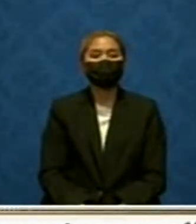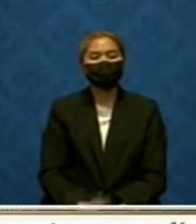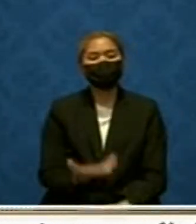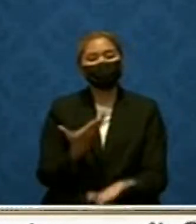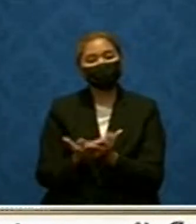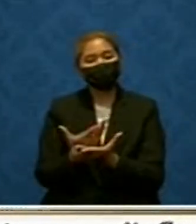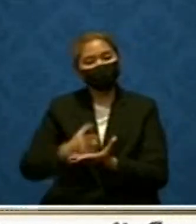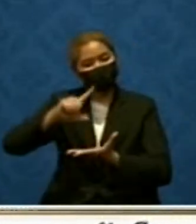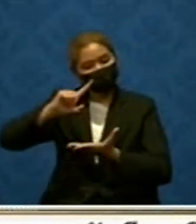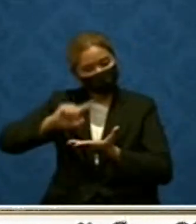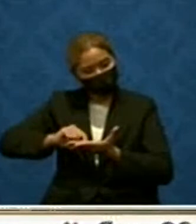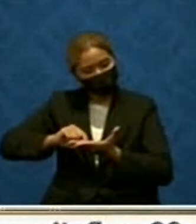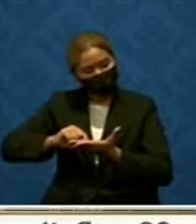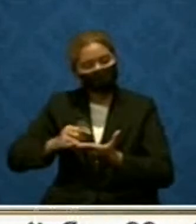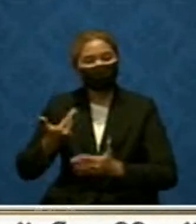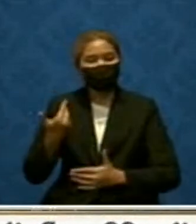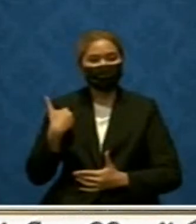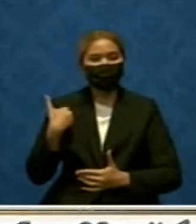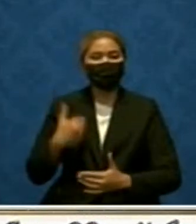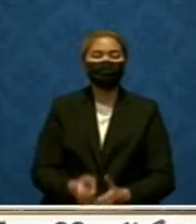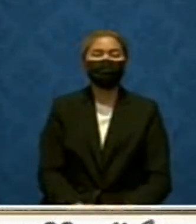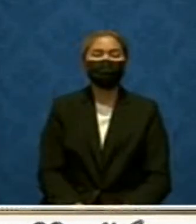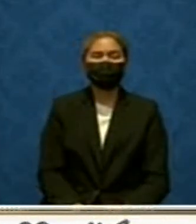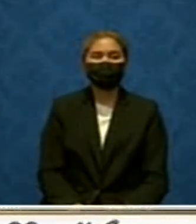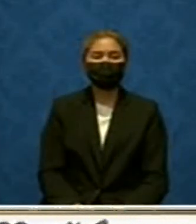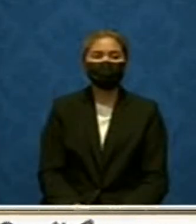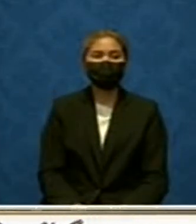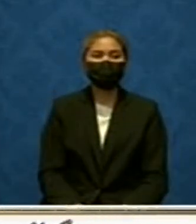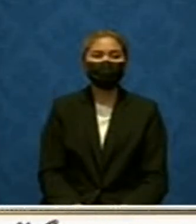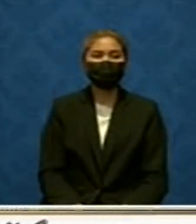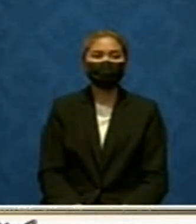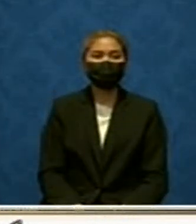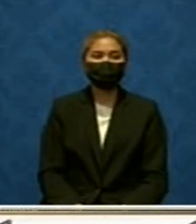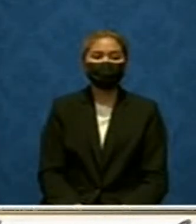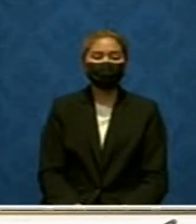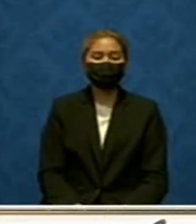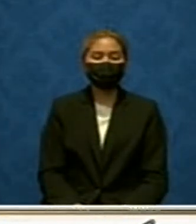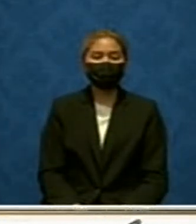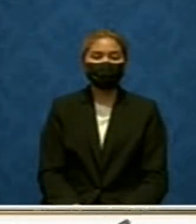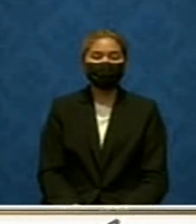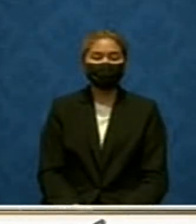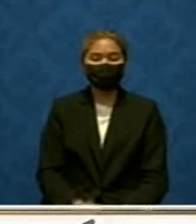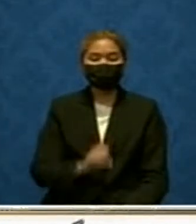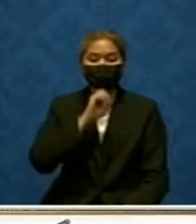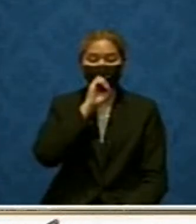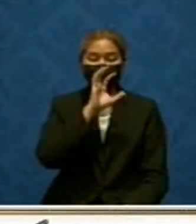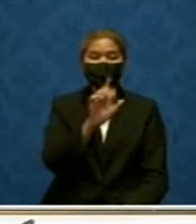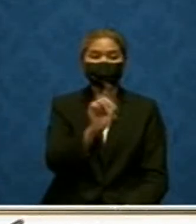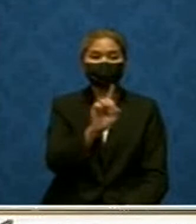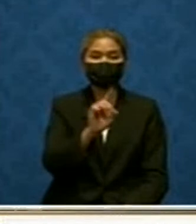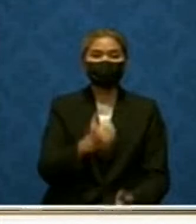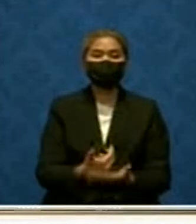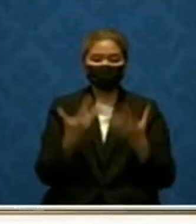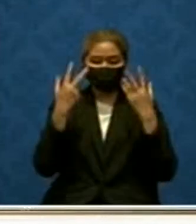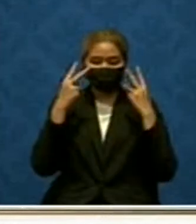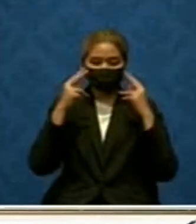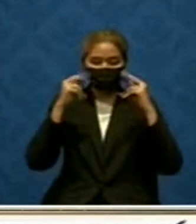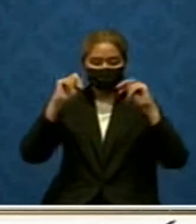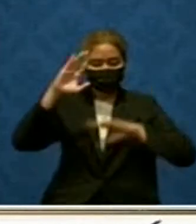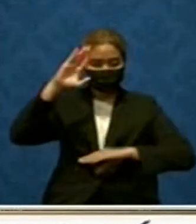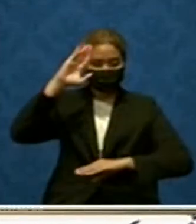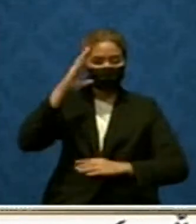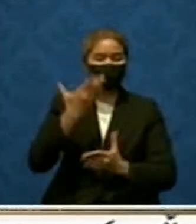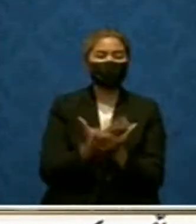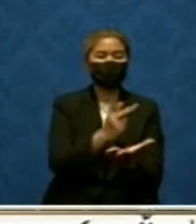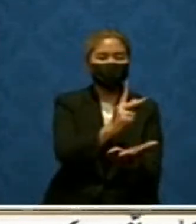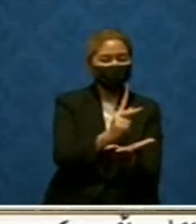าหน่อยสัธาที่กรบครับผมจึบอกอยนี้ครัว่าถาในยนทรมตรีกูเก